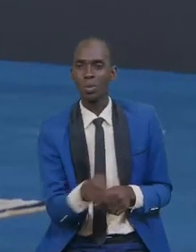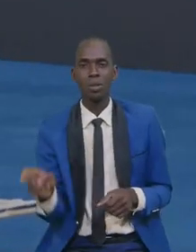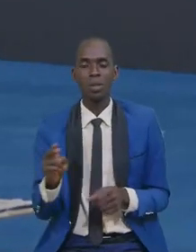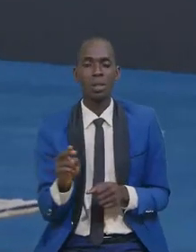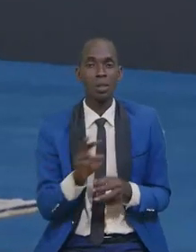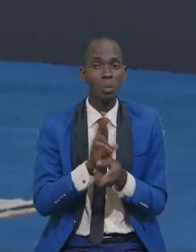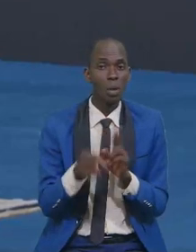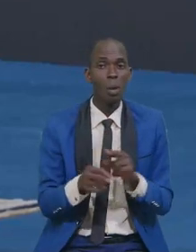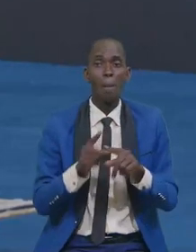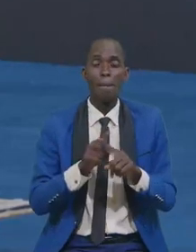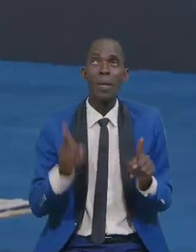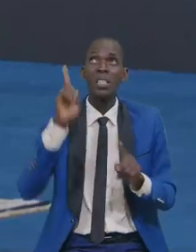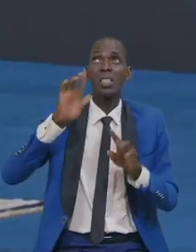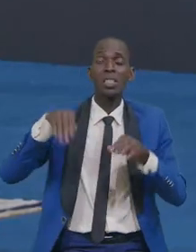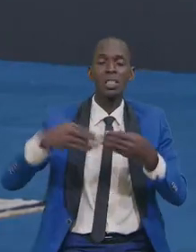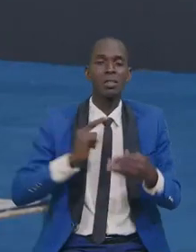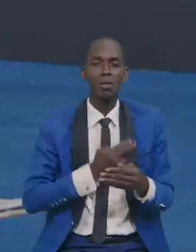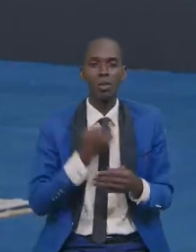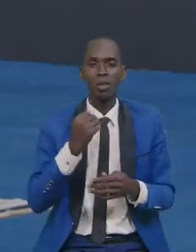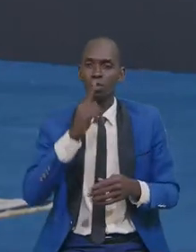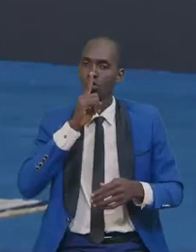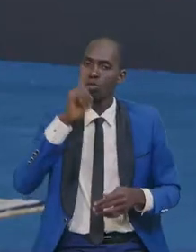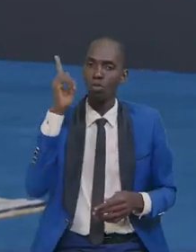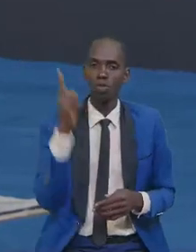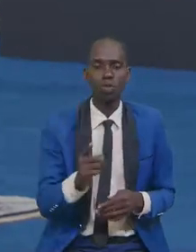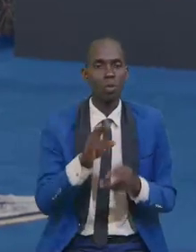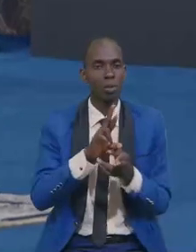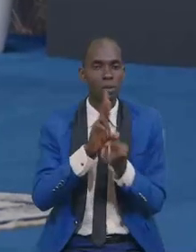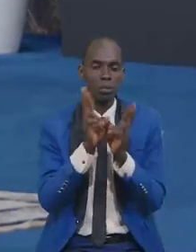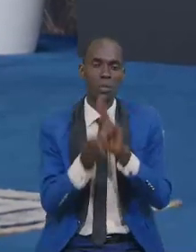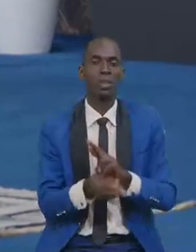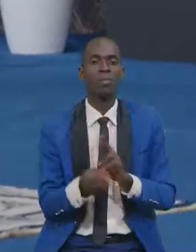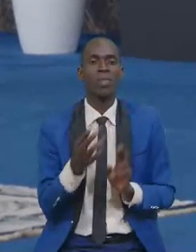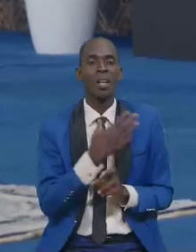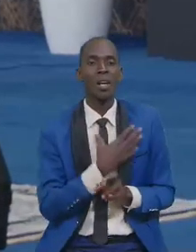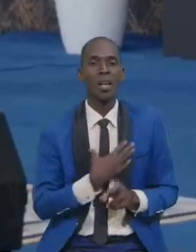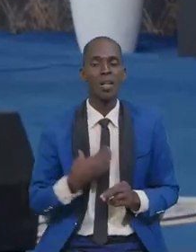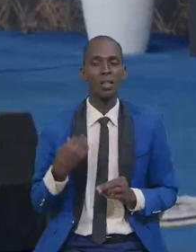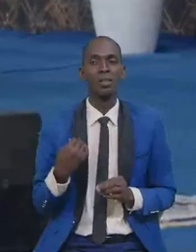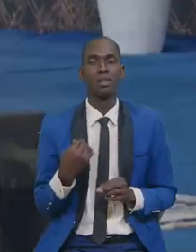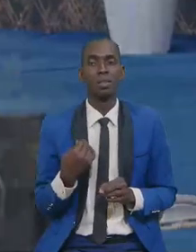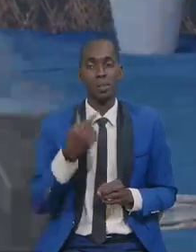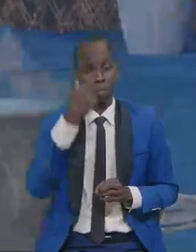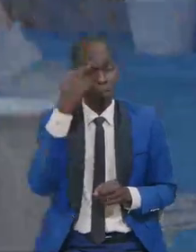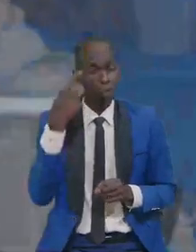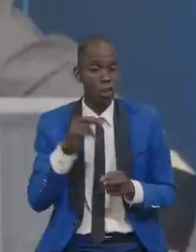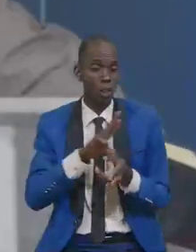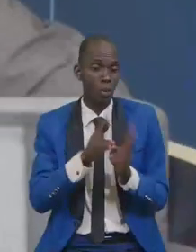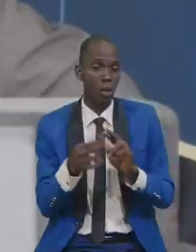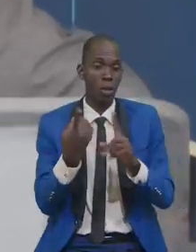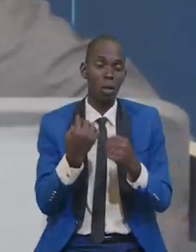repentance insincère. Il nous donne l'authentique. La repentance authentique. Et parce que la